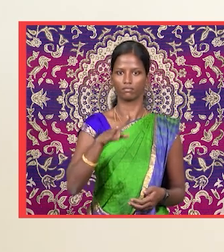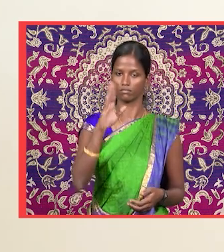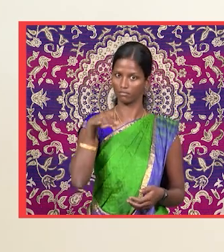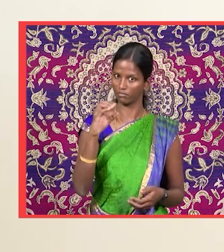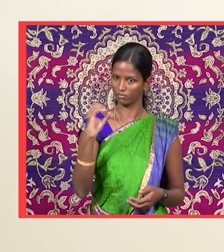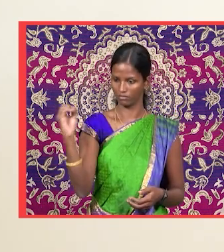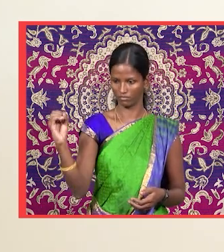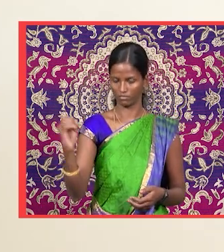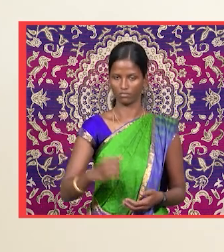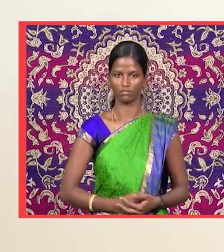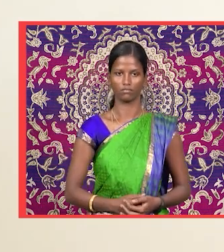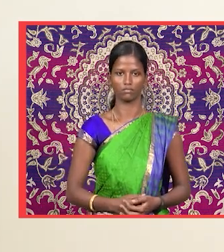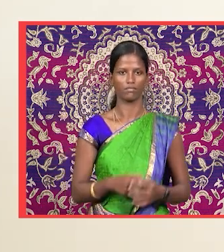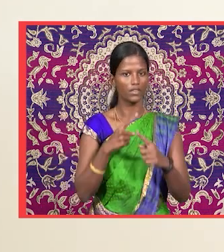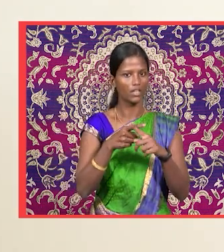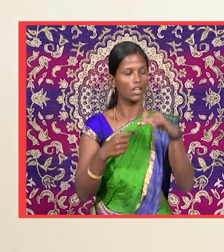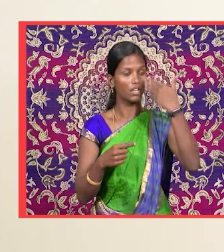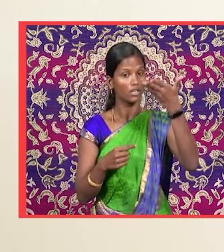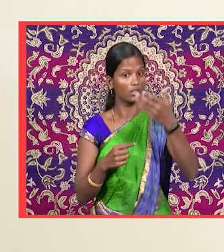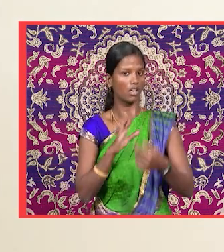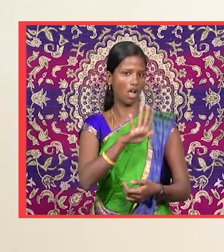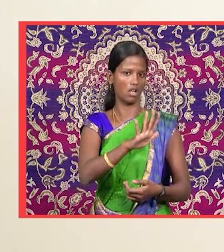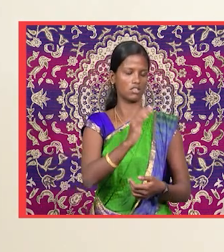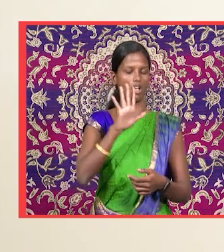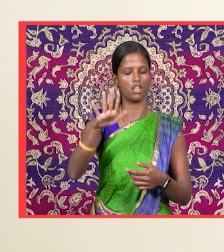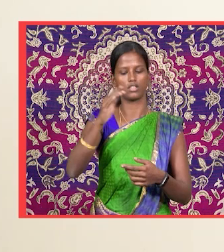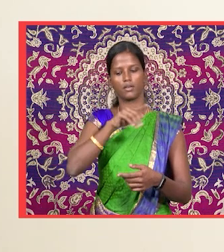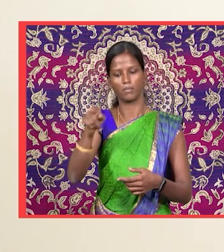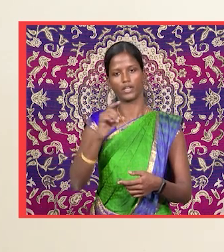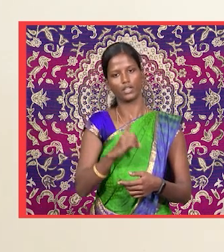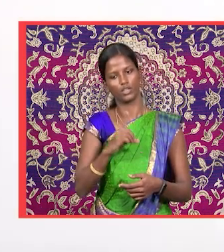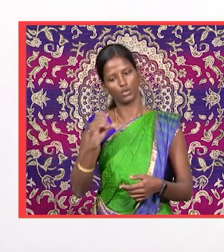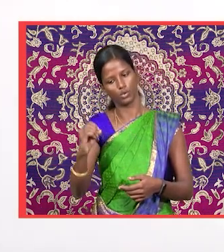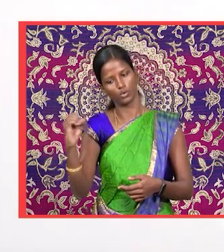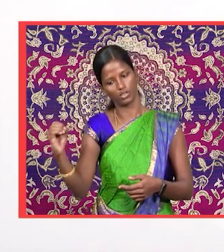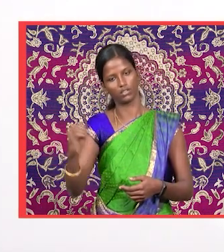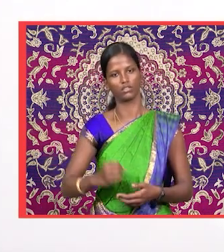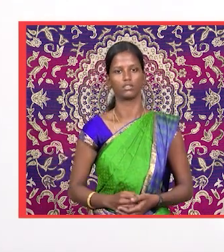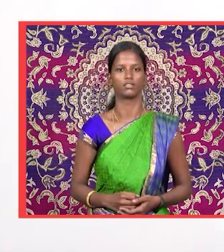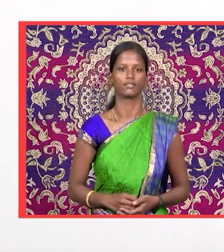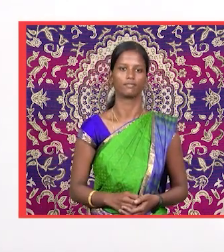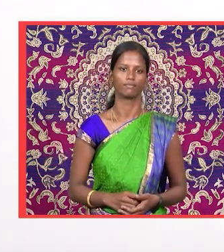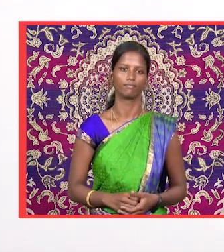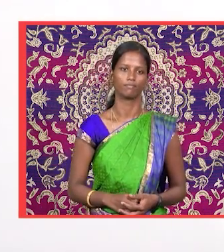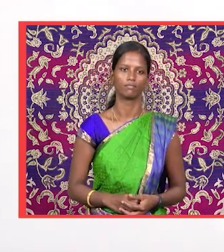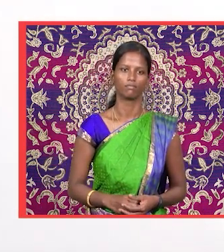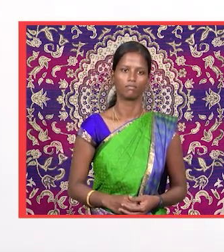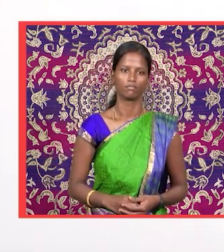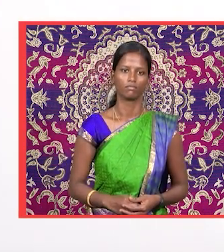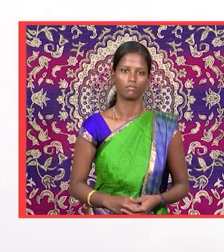₹4800 இன்ட்டு 5%. இதுலேருந்து 5% ப்ரீமியத்தில்